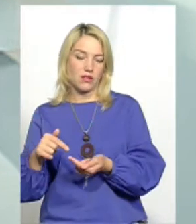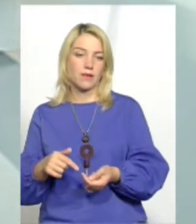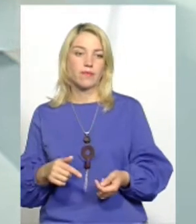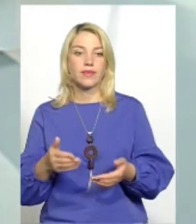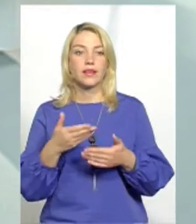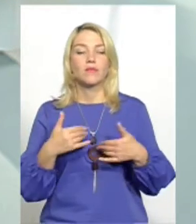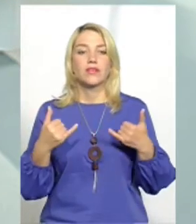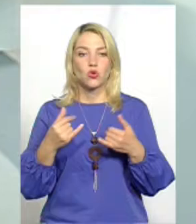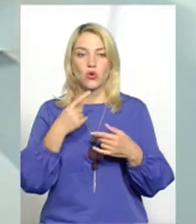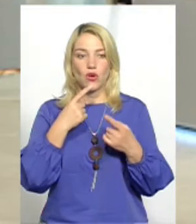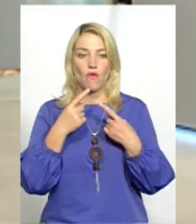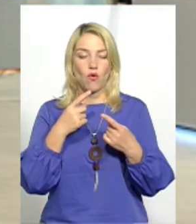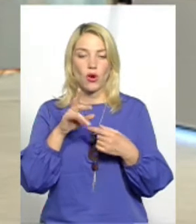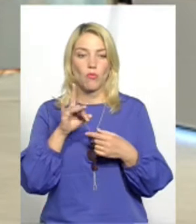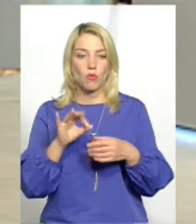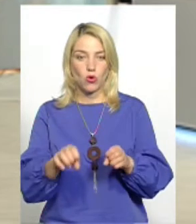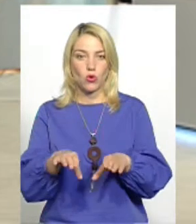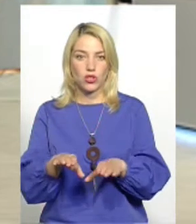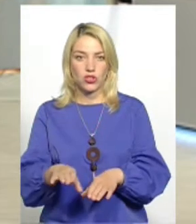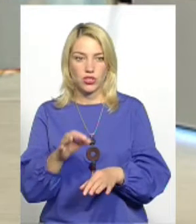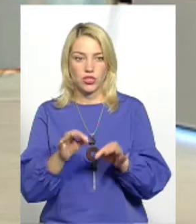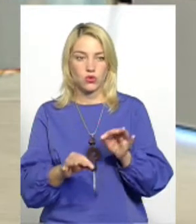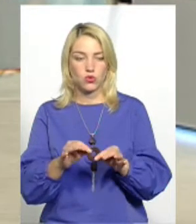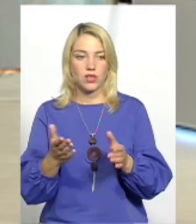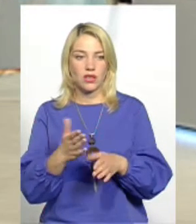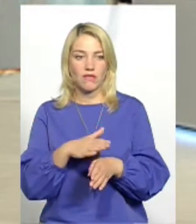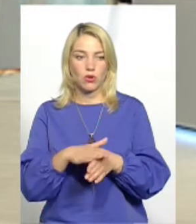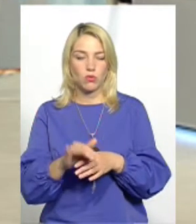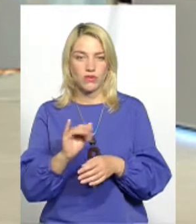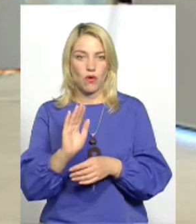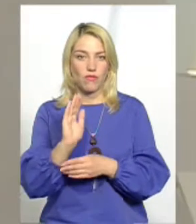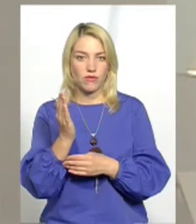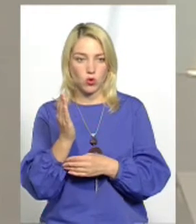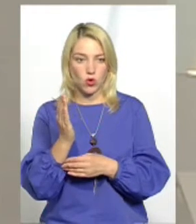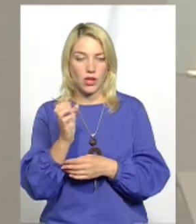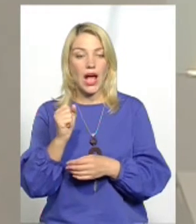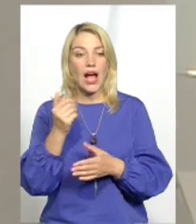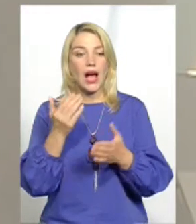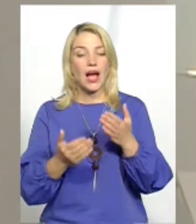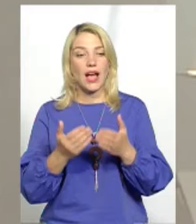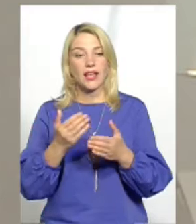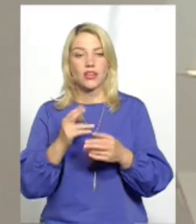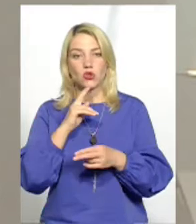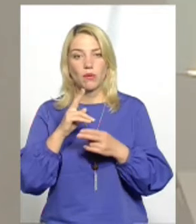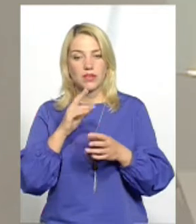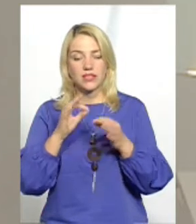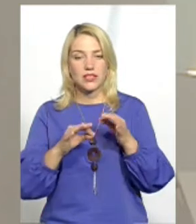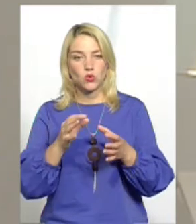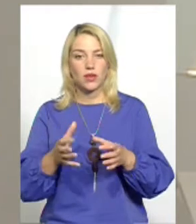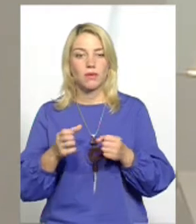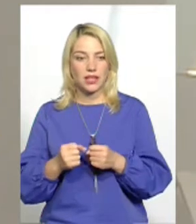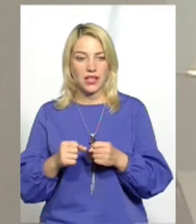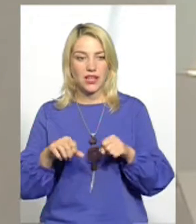Ми сьогодні говоримо про рішення суду, яке відбувся у вівторок. А якщо апеляційний суд прийме